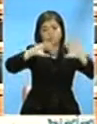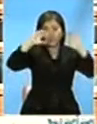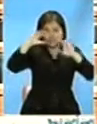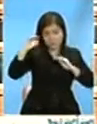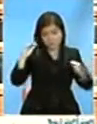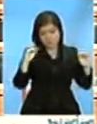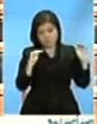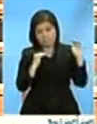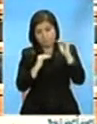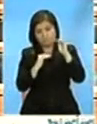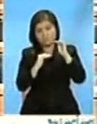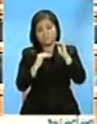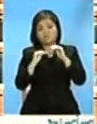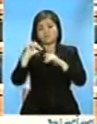ง